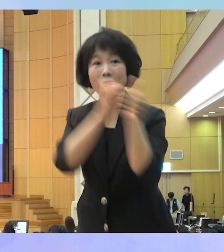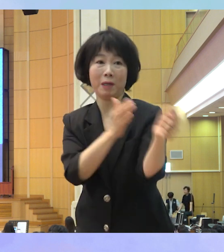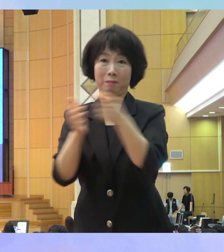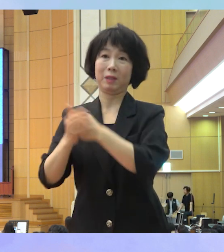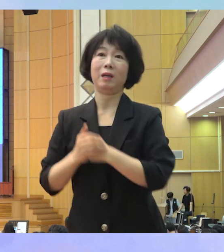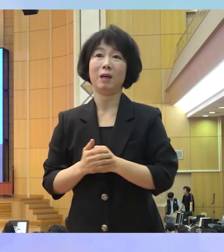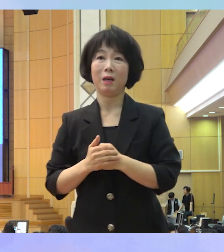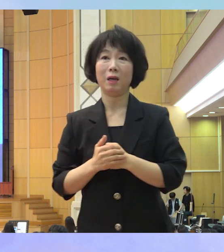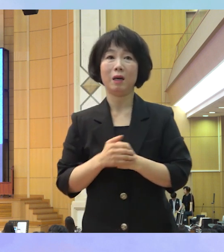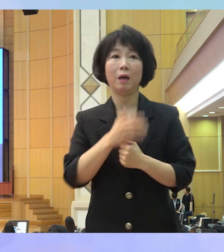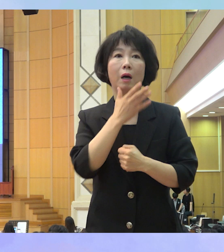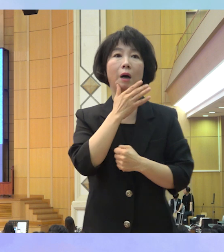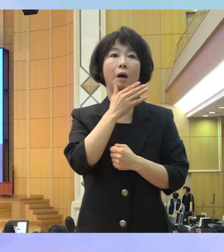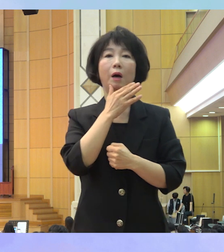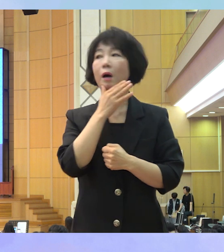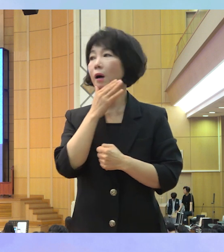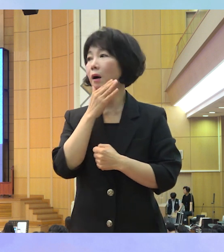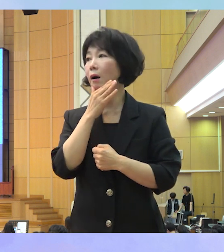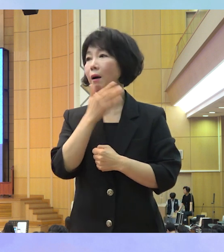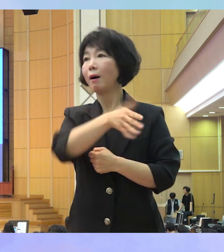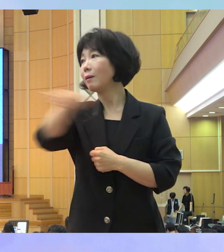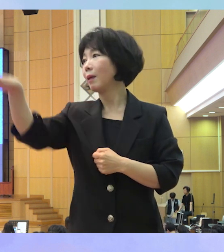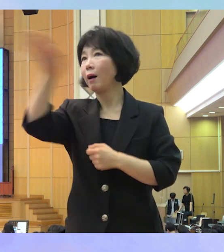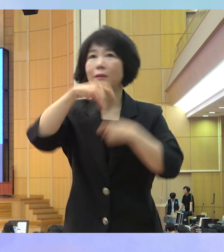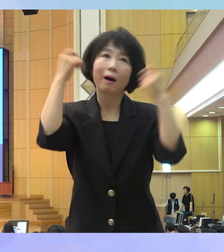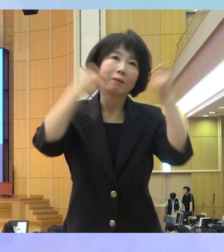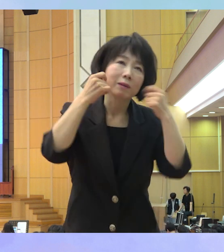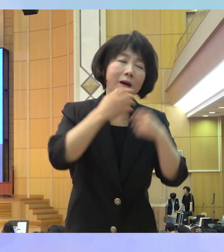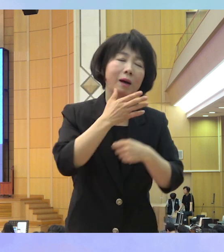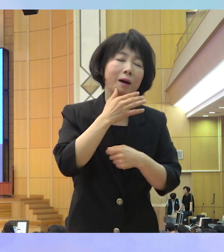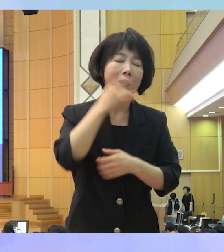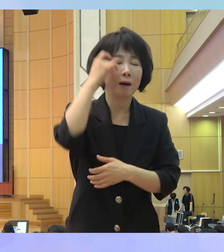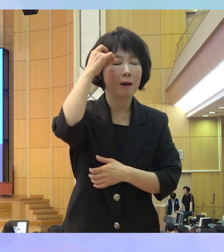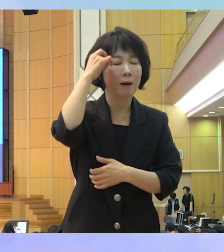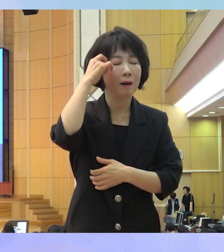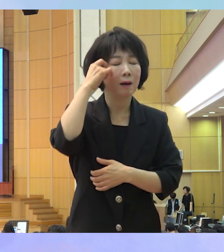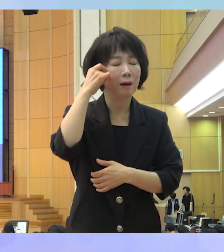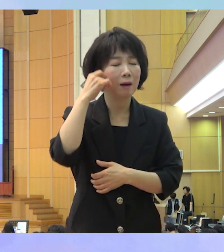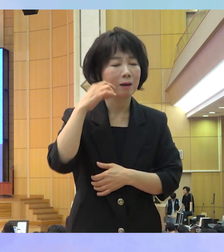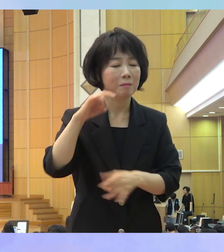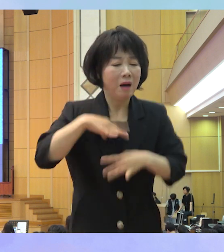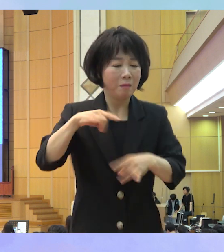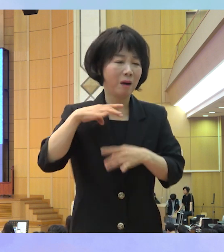지금 먹먹해지셔가지고 아멘도 열심히 안 하시는데,